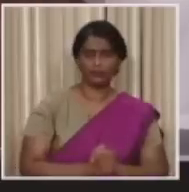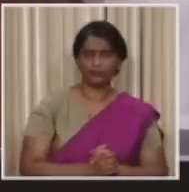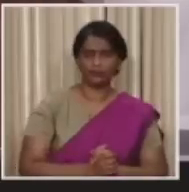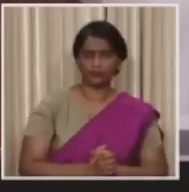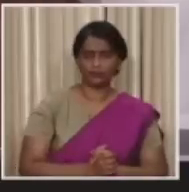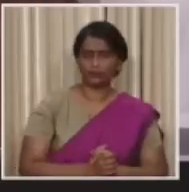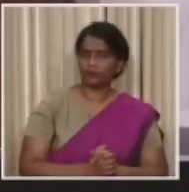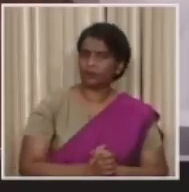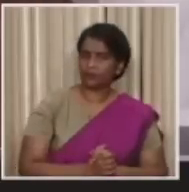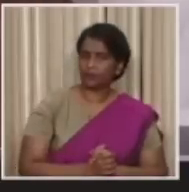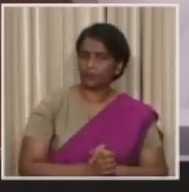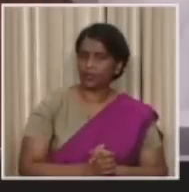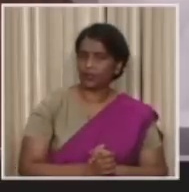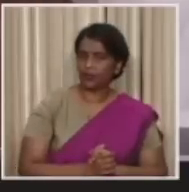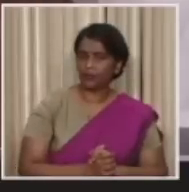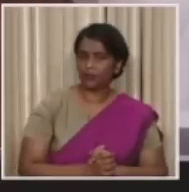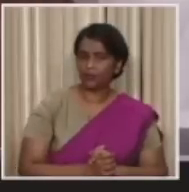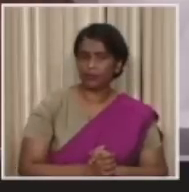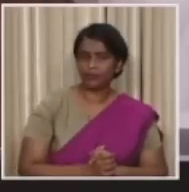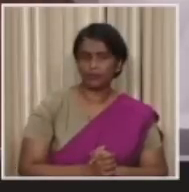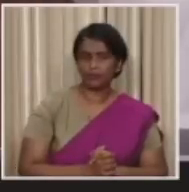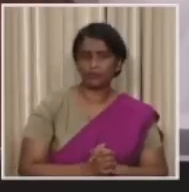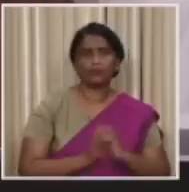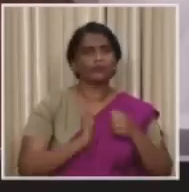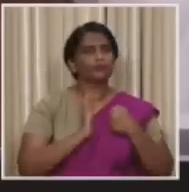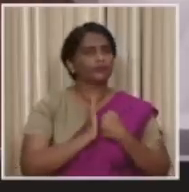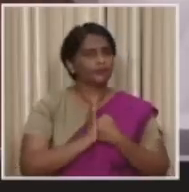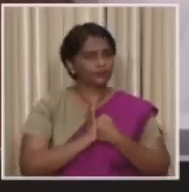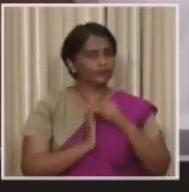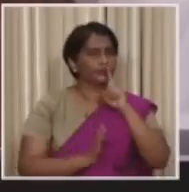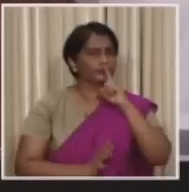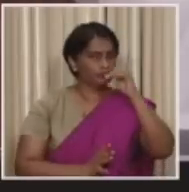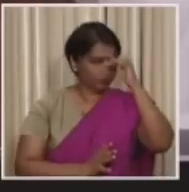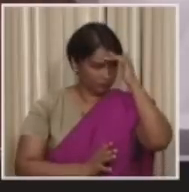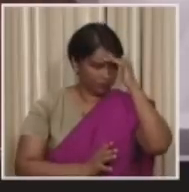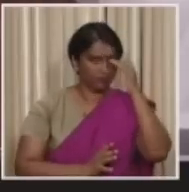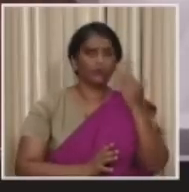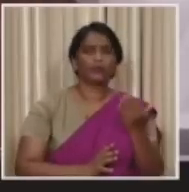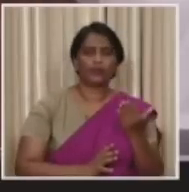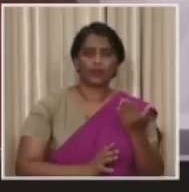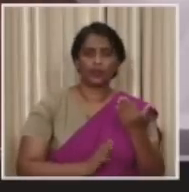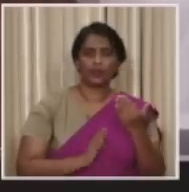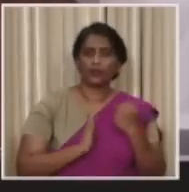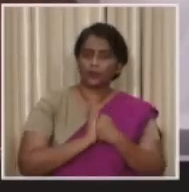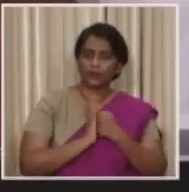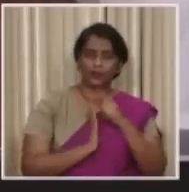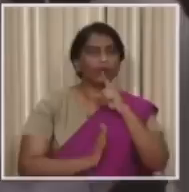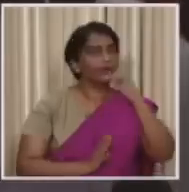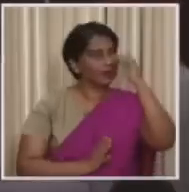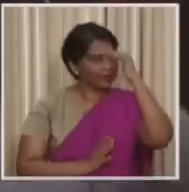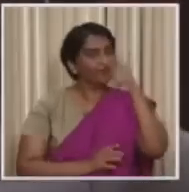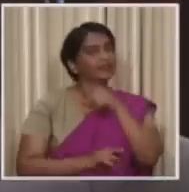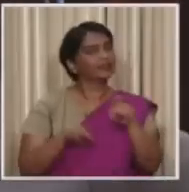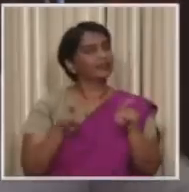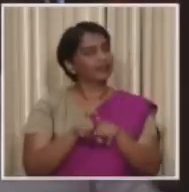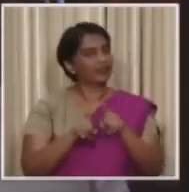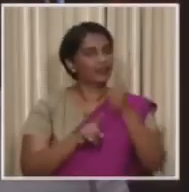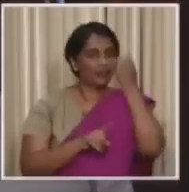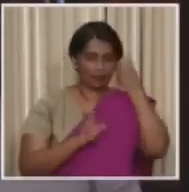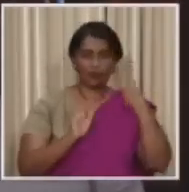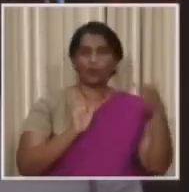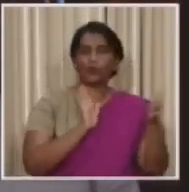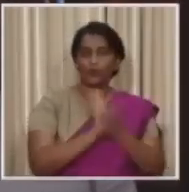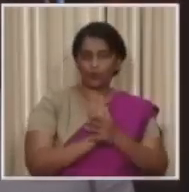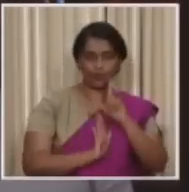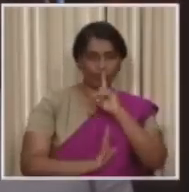කාර සභාවක් කියනවා දැන් Garu katakan aja tuh mani. Garu katakan aja tuh mani. Ini karena tekma itu mereka katakan dengan